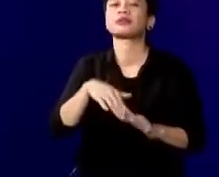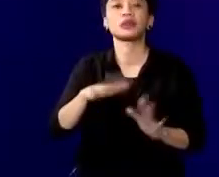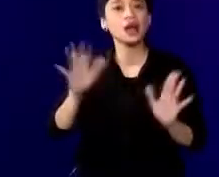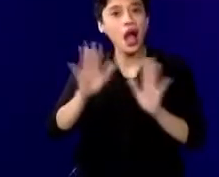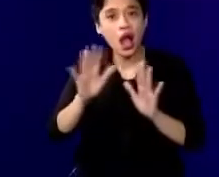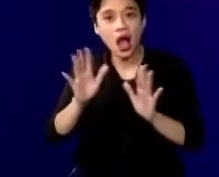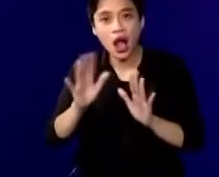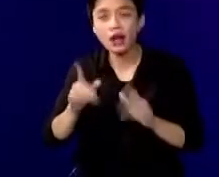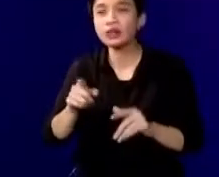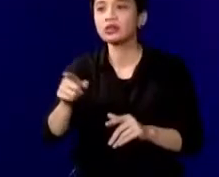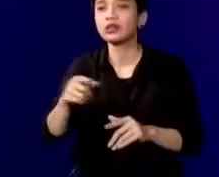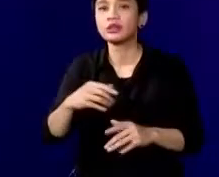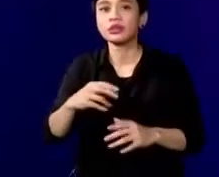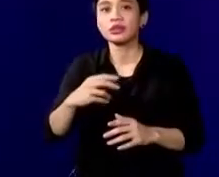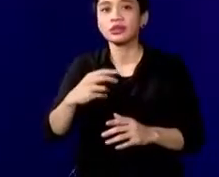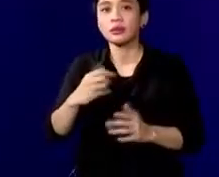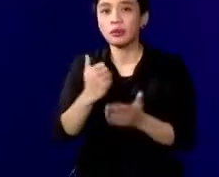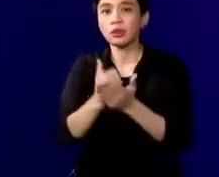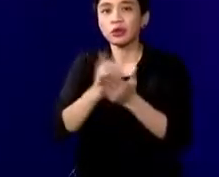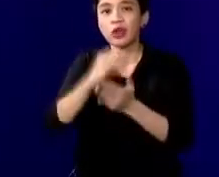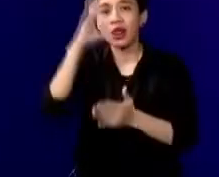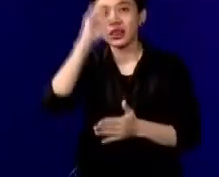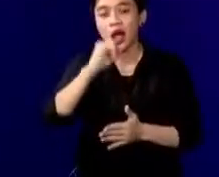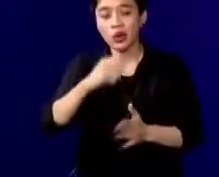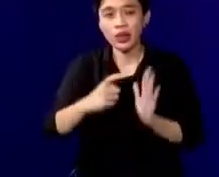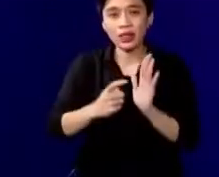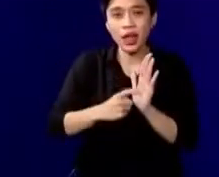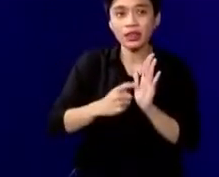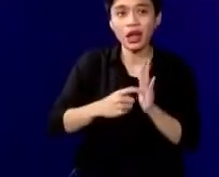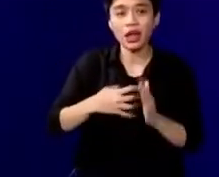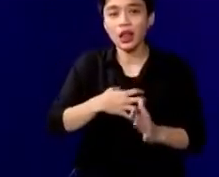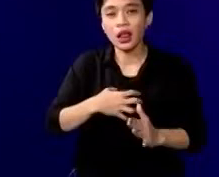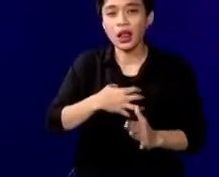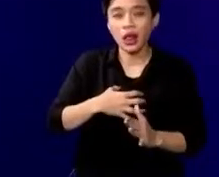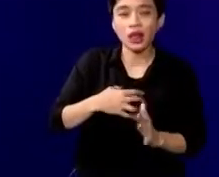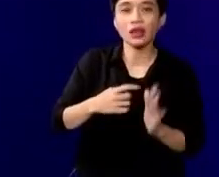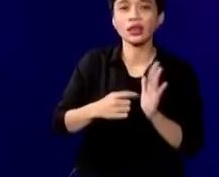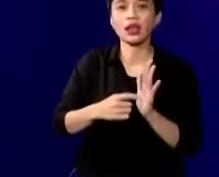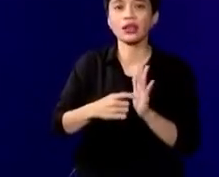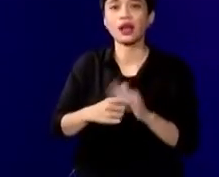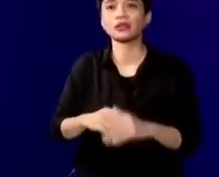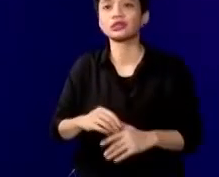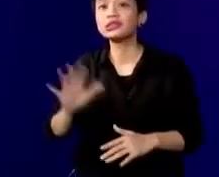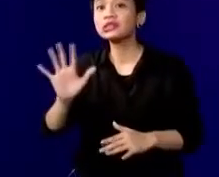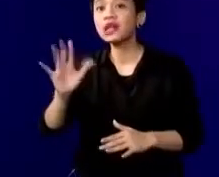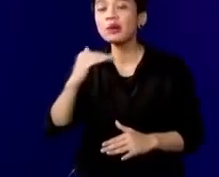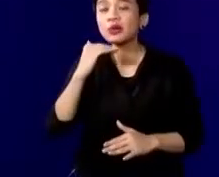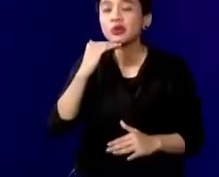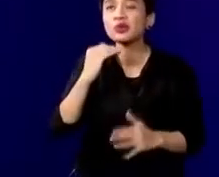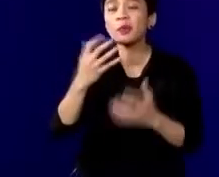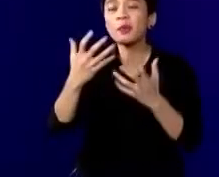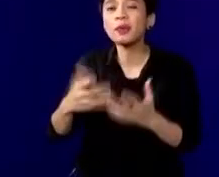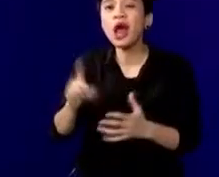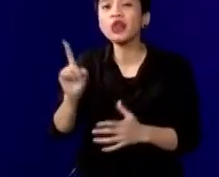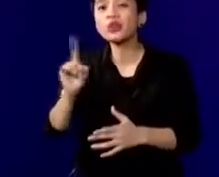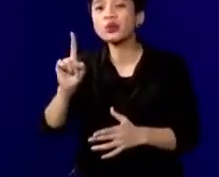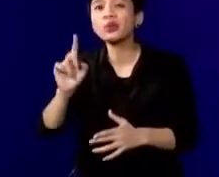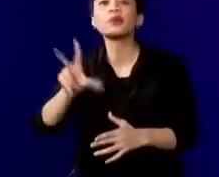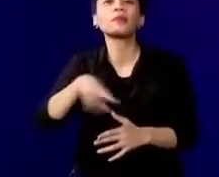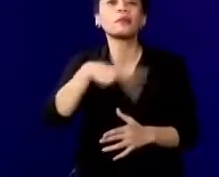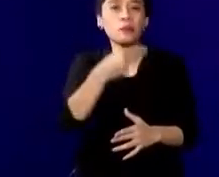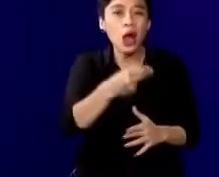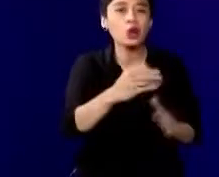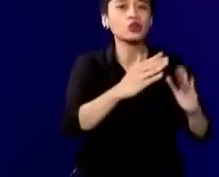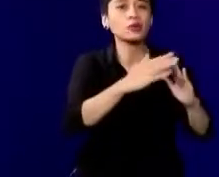kondisi yang sudah berat ini juga menjadi masalah karena nanti yang datang ke rumah sakit kasus berat kritis Ini